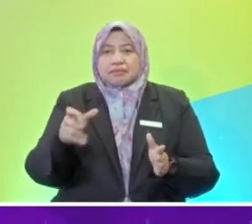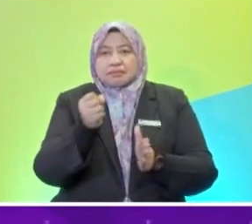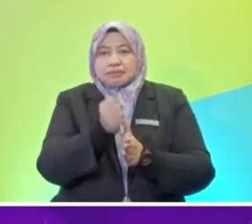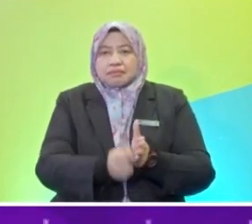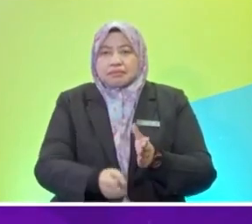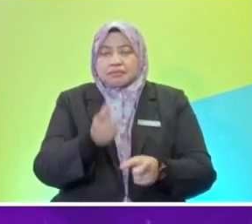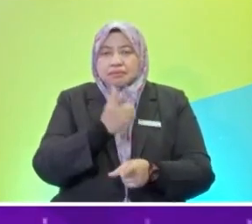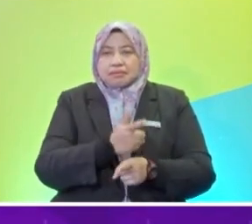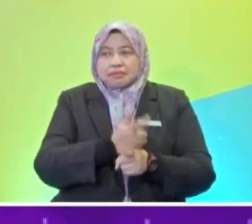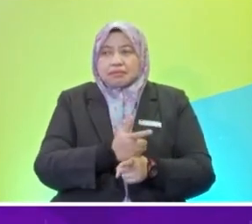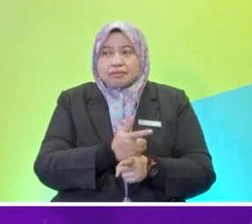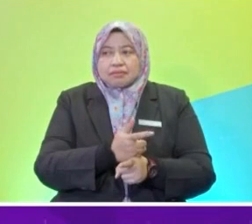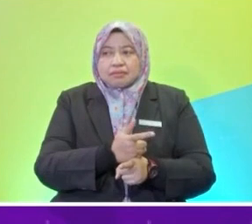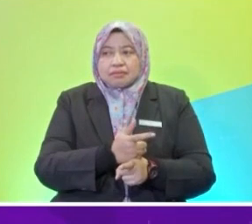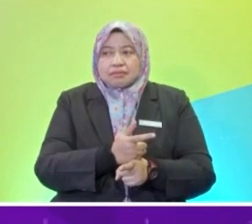terus